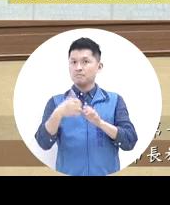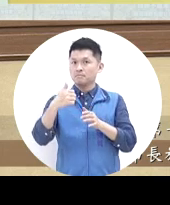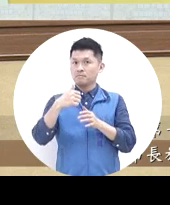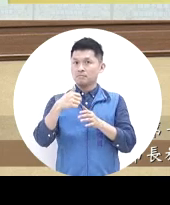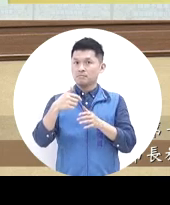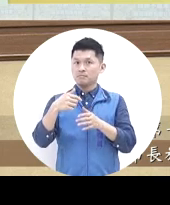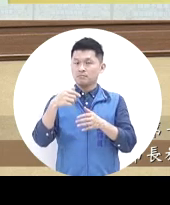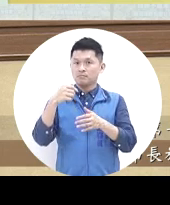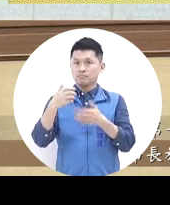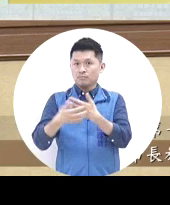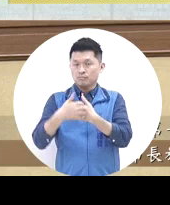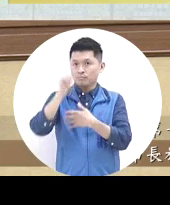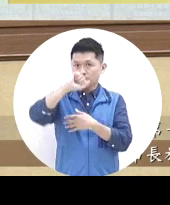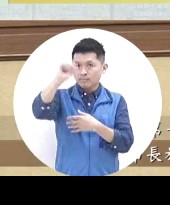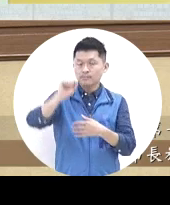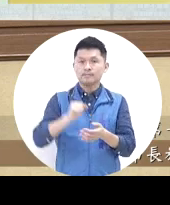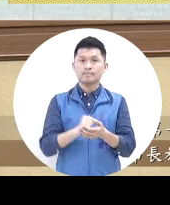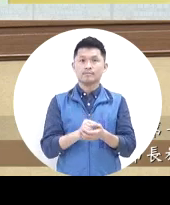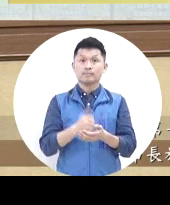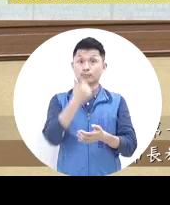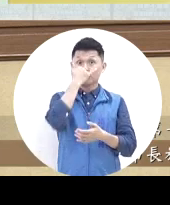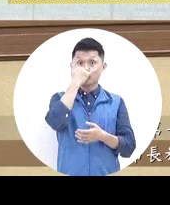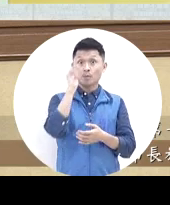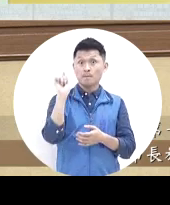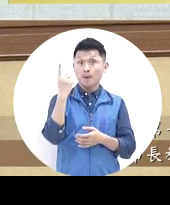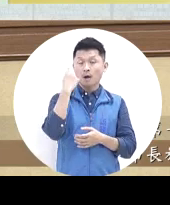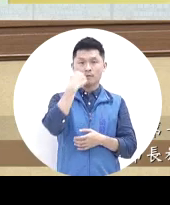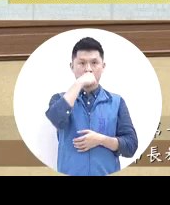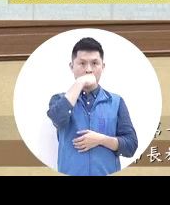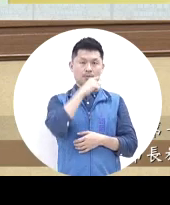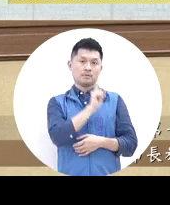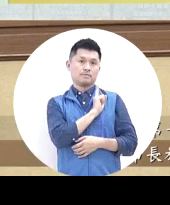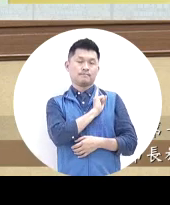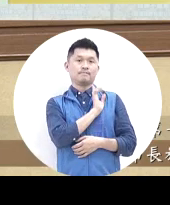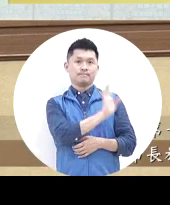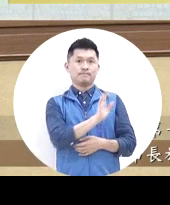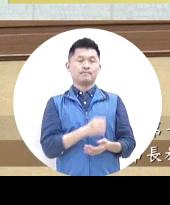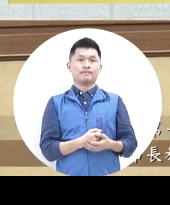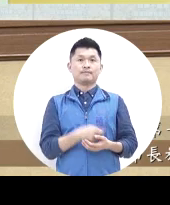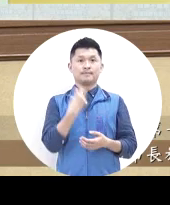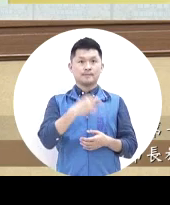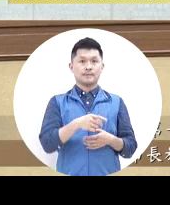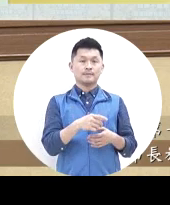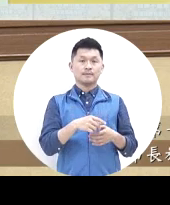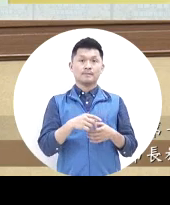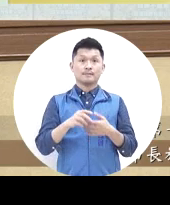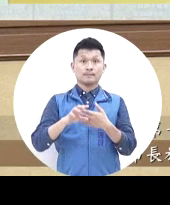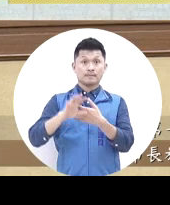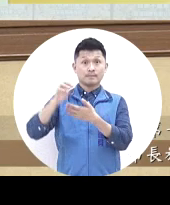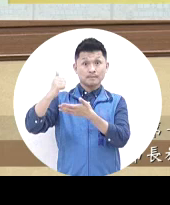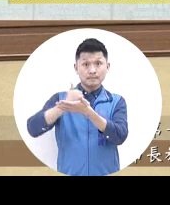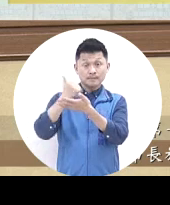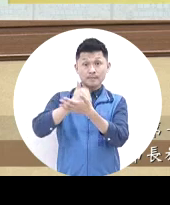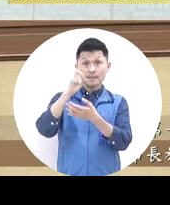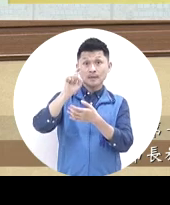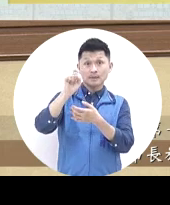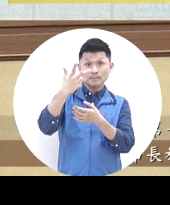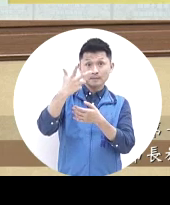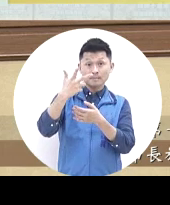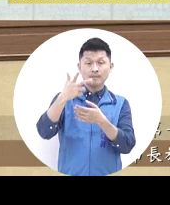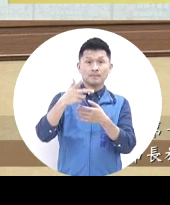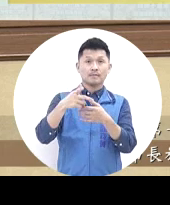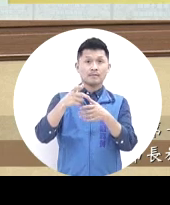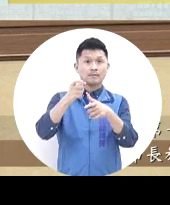先试使用国产汁，并以18家的肉品的输入业者联合先试不